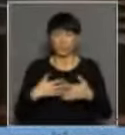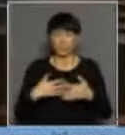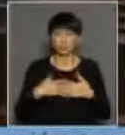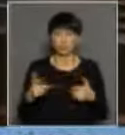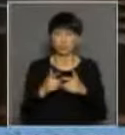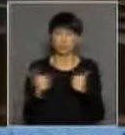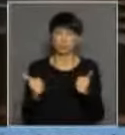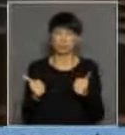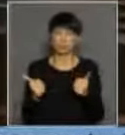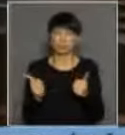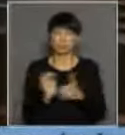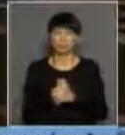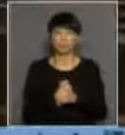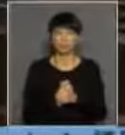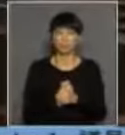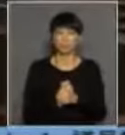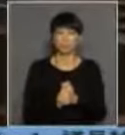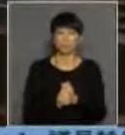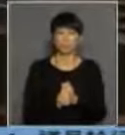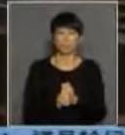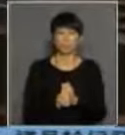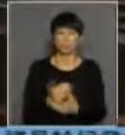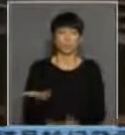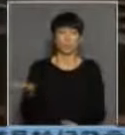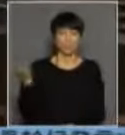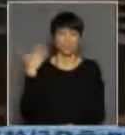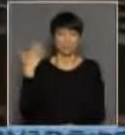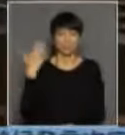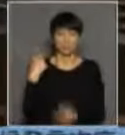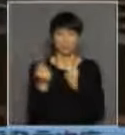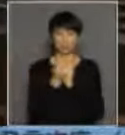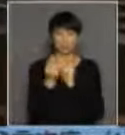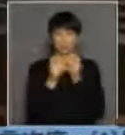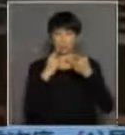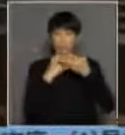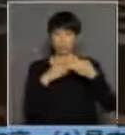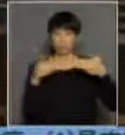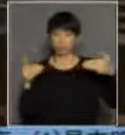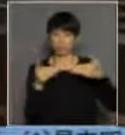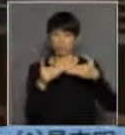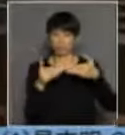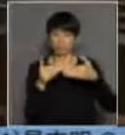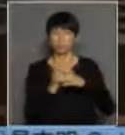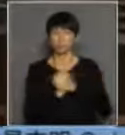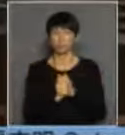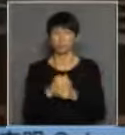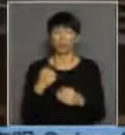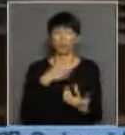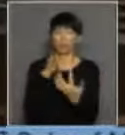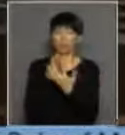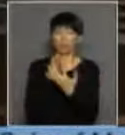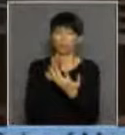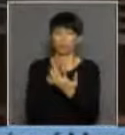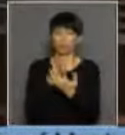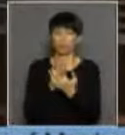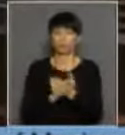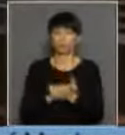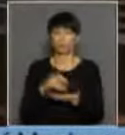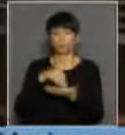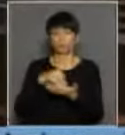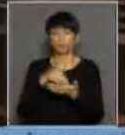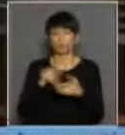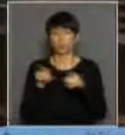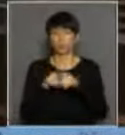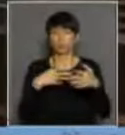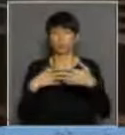主席，我都曾經咧係唔單止係同阿黃維基先生有接觸咧，我都甚至乎咧好主動咁咧係參與咗我哋班同事